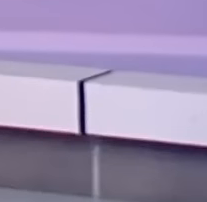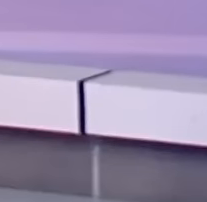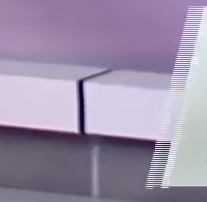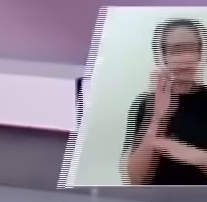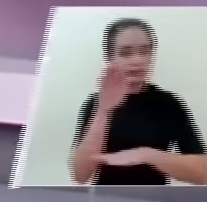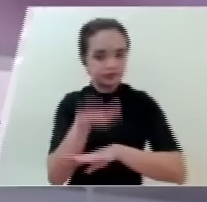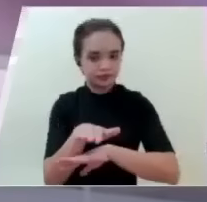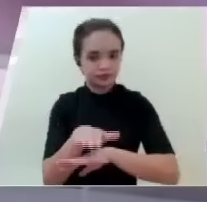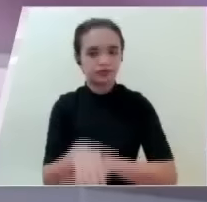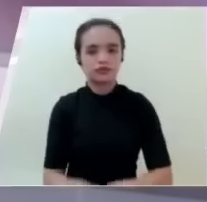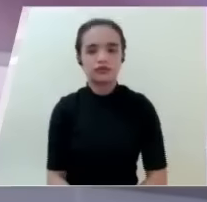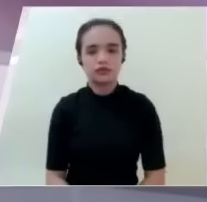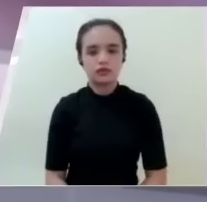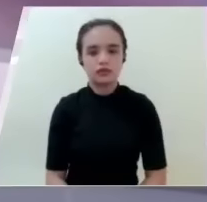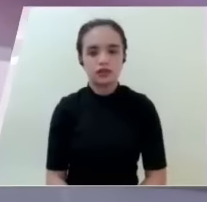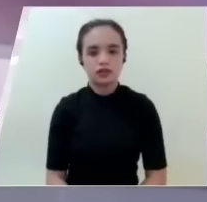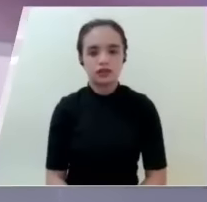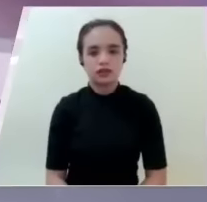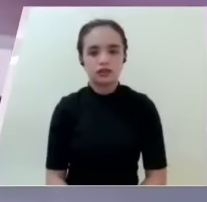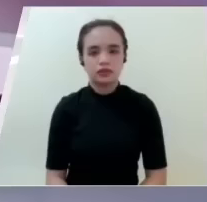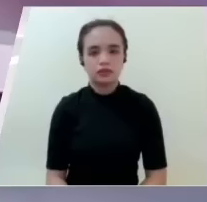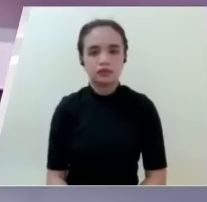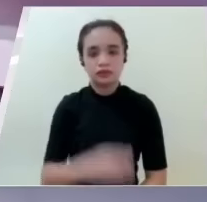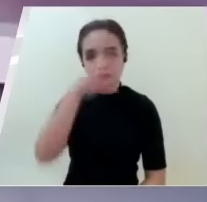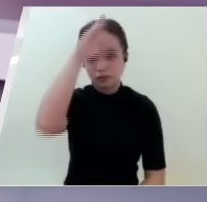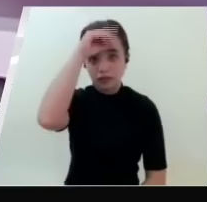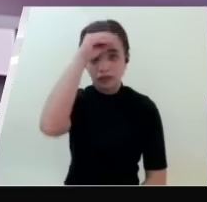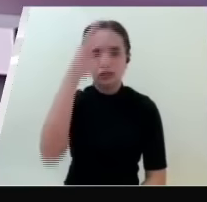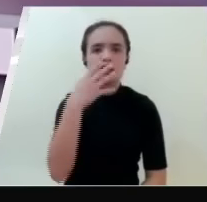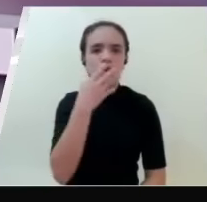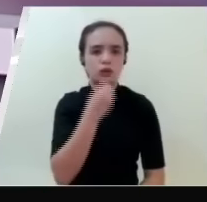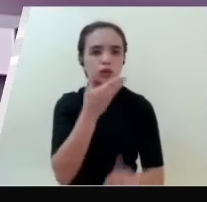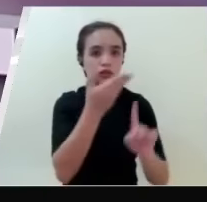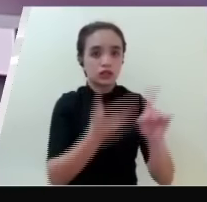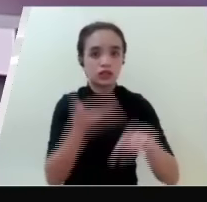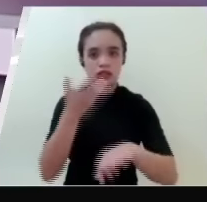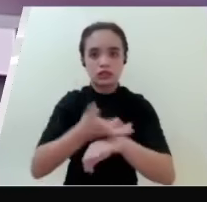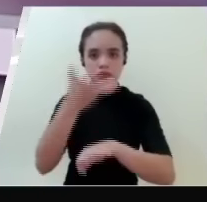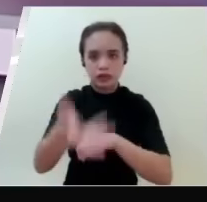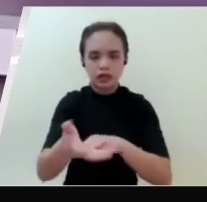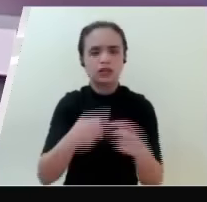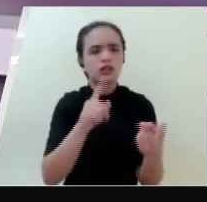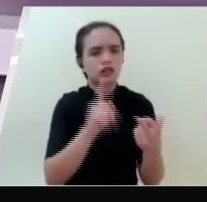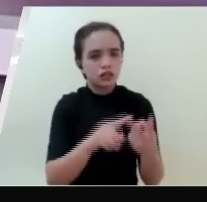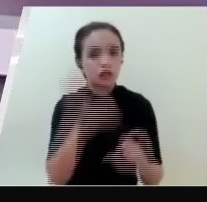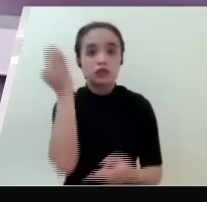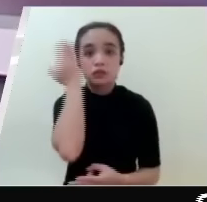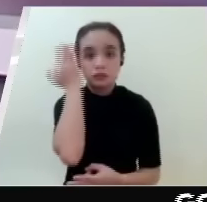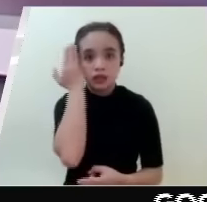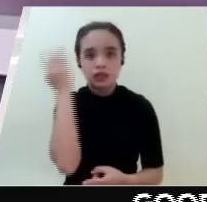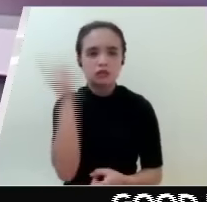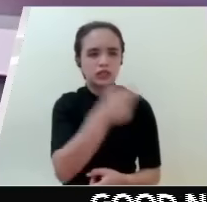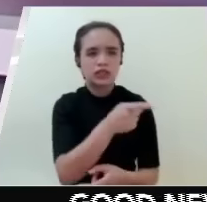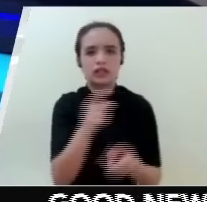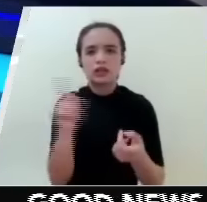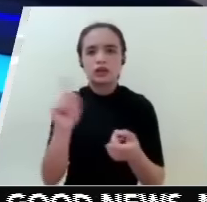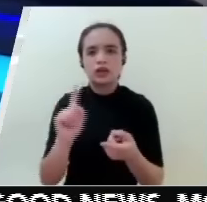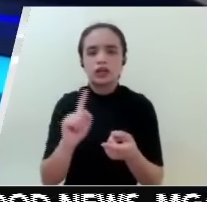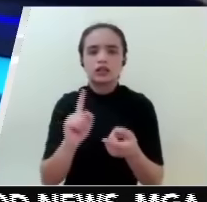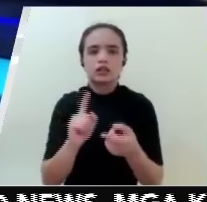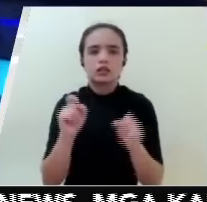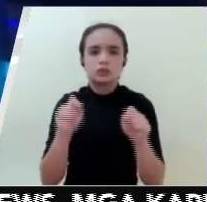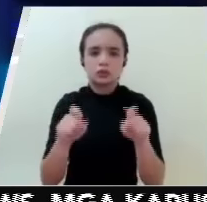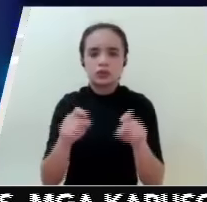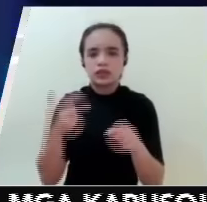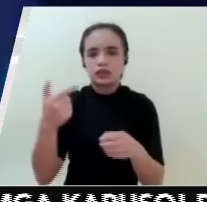Hindi na nakapalag sa pulisya ang lalaking scammer umano at nagpapanggap na broker ng petroleum products mula sa ibang bansa. Ang mailap